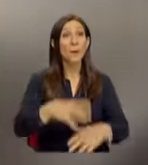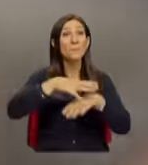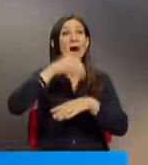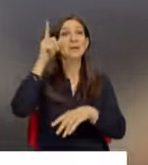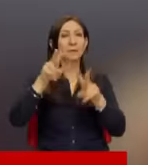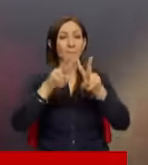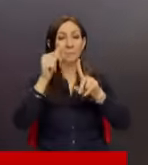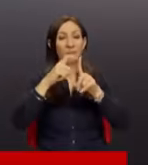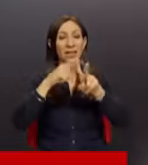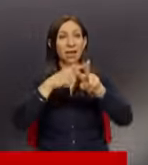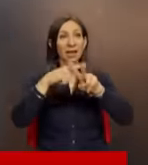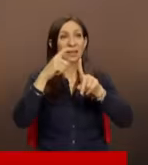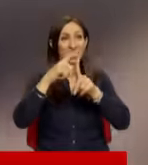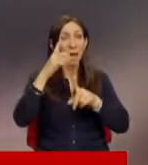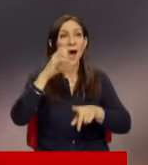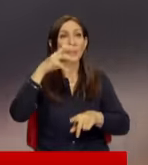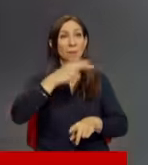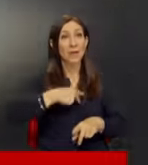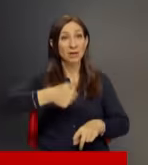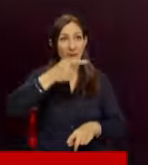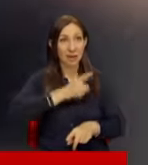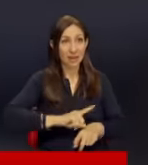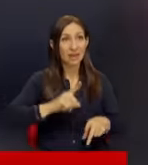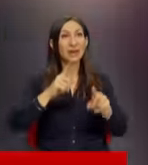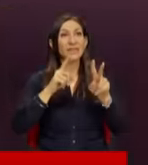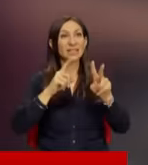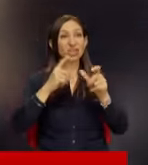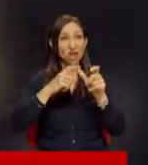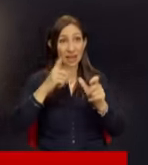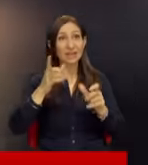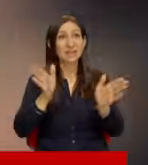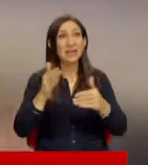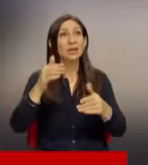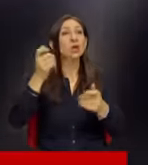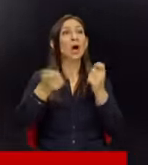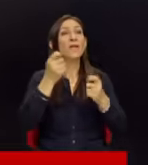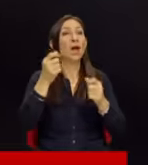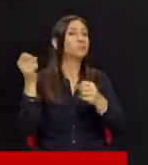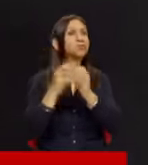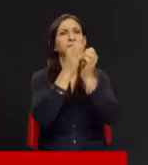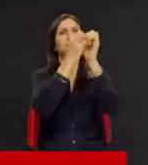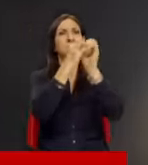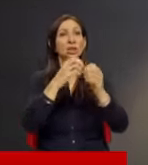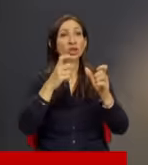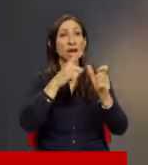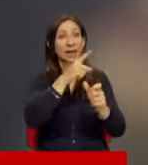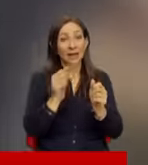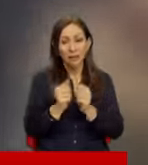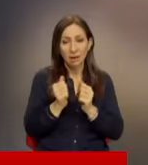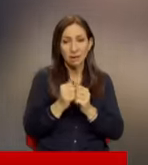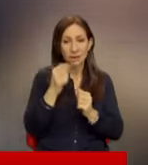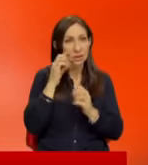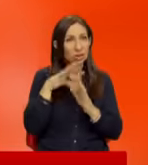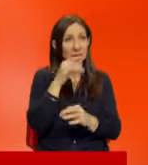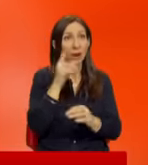Mardin'in Midyat ilçesinde AK Parti belediye başkan adayı Veysi Şahin'le sandık görevlisi arasında kavga çıktı. Şahin'in yanındaki